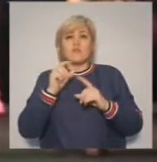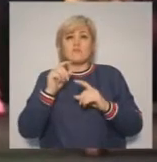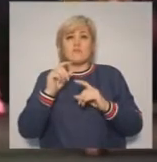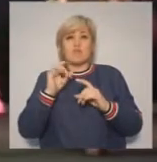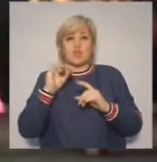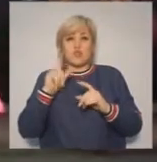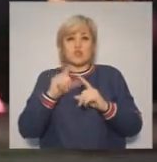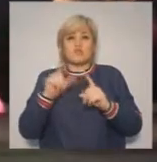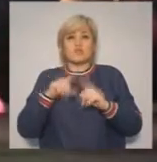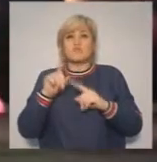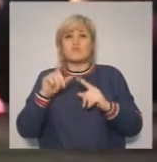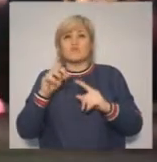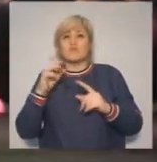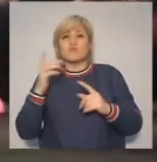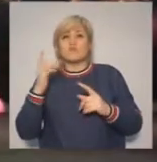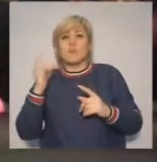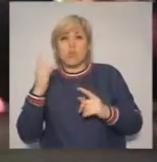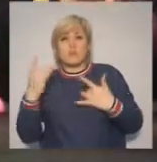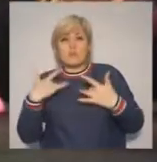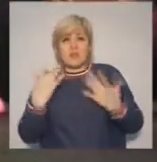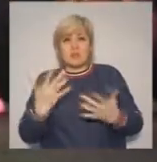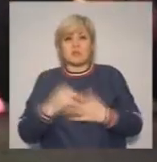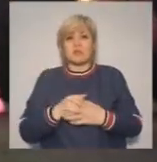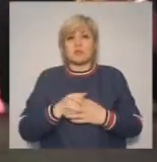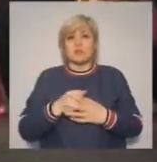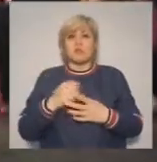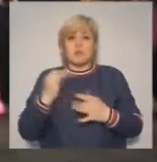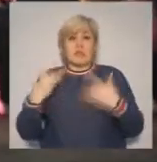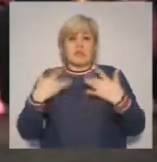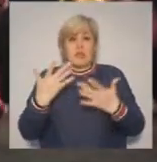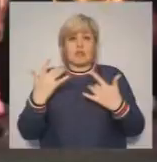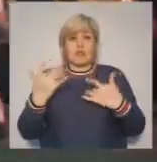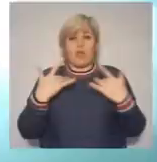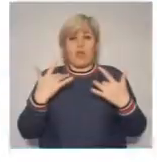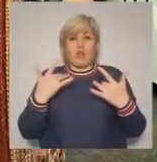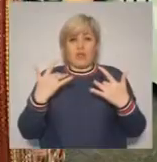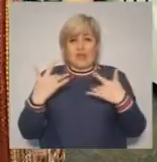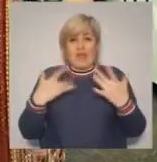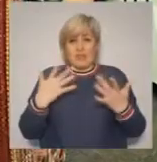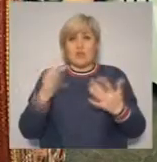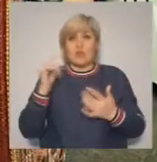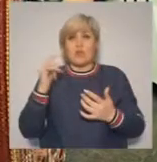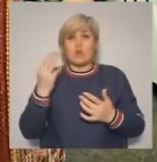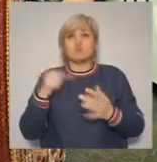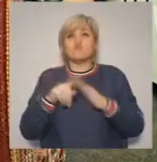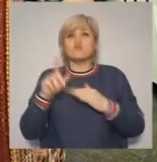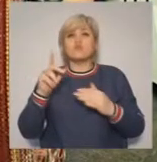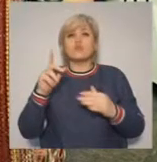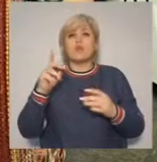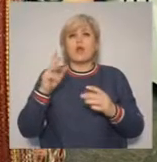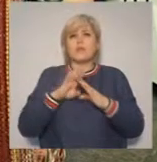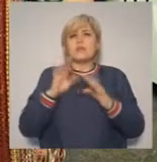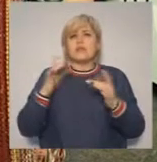то первые ассоциации – это прежде всего сказки, хорошо знакомые и не очень. На сцене театра «Барабашка» идет читка